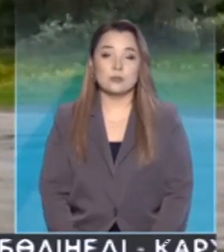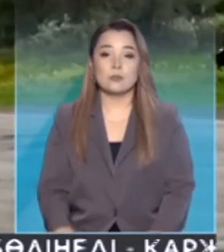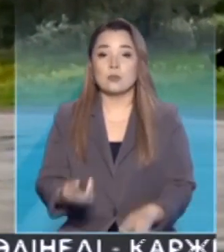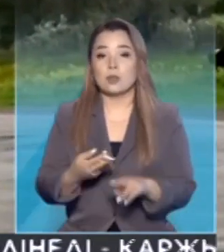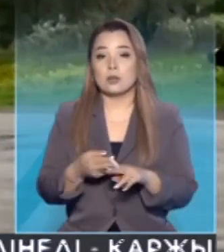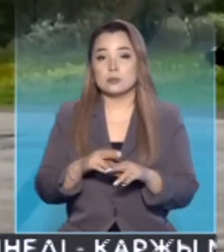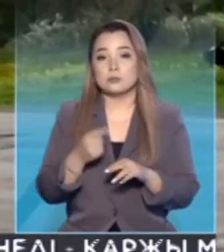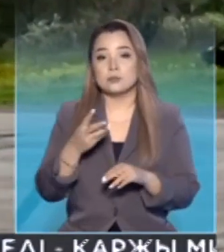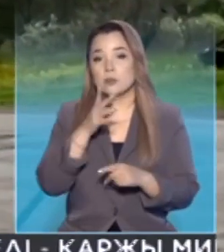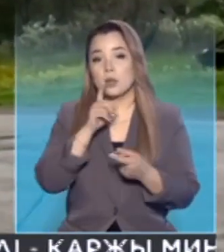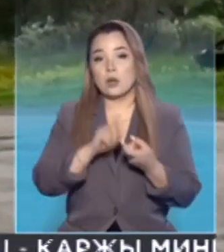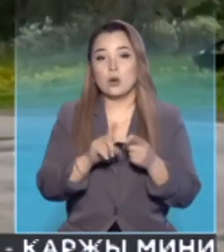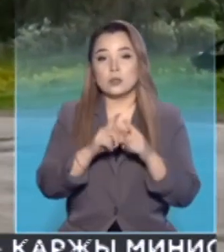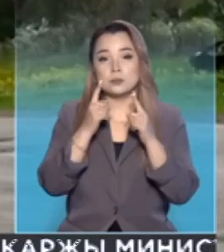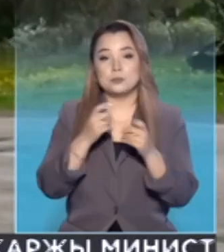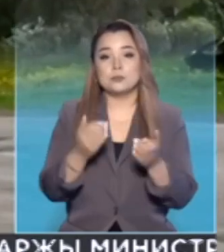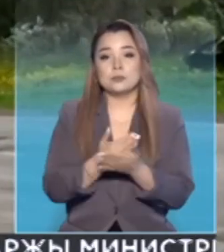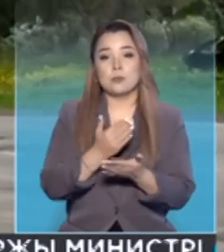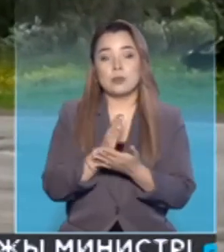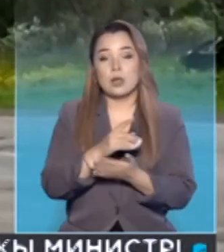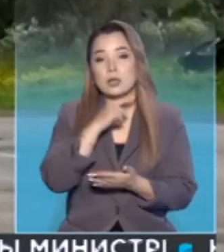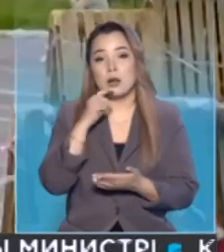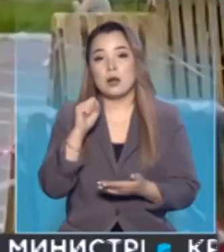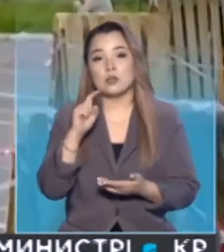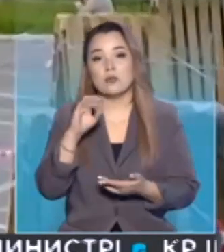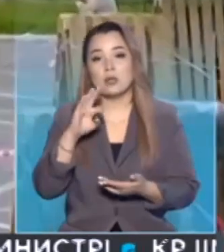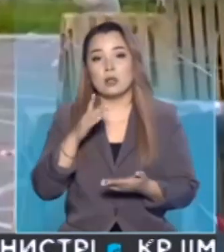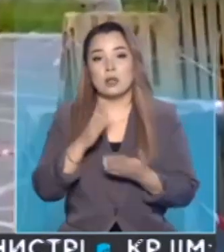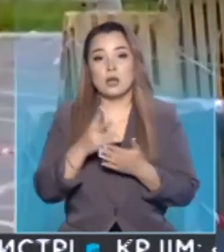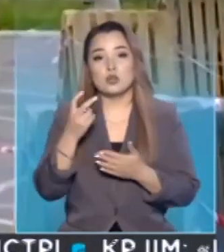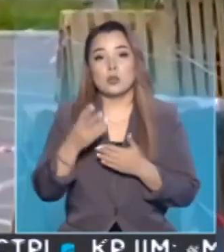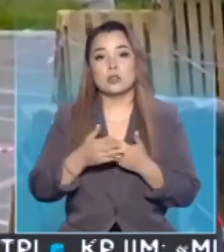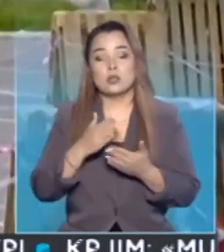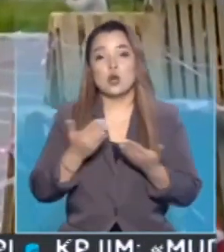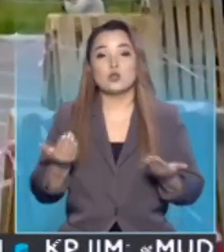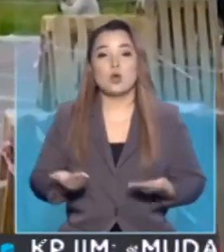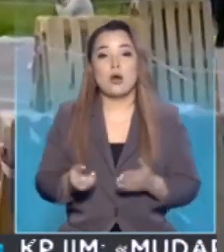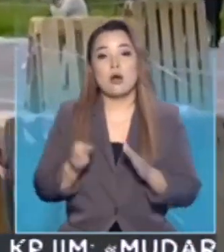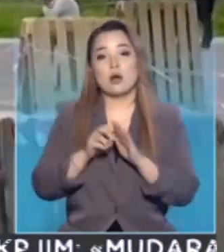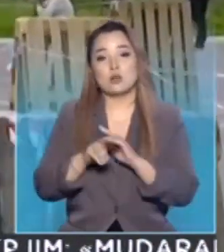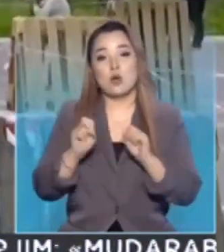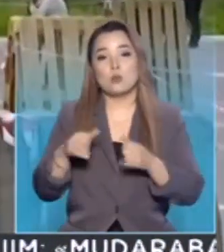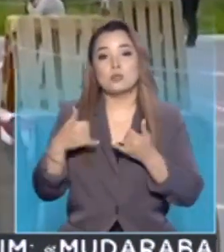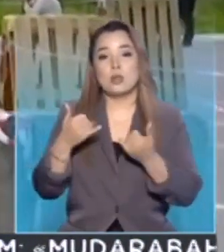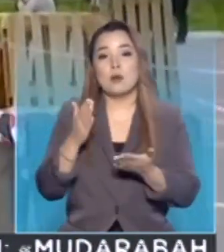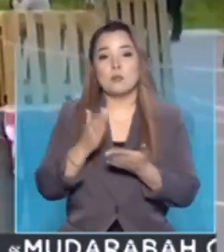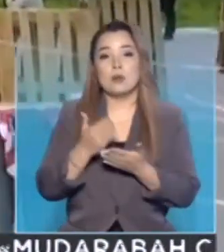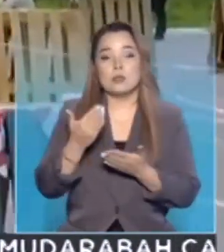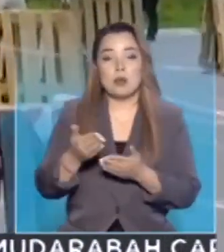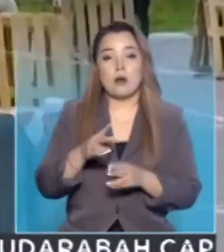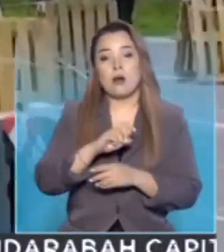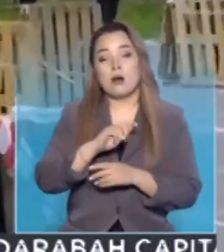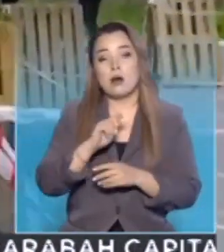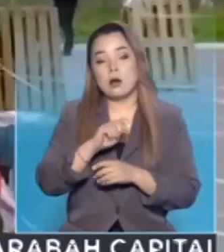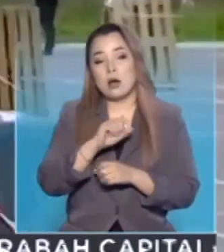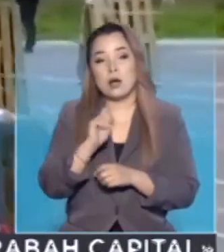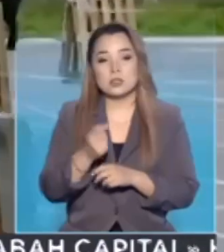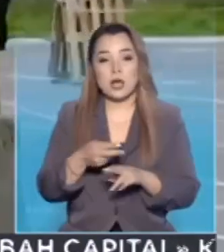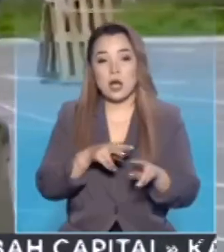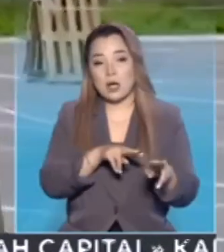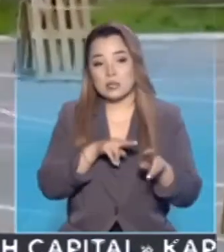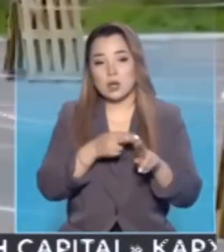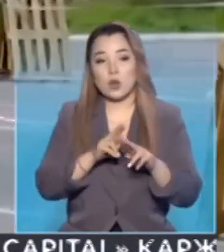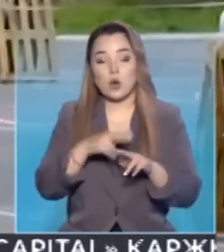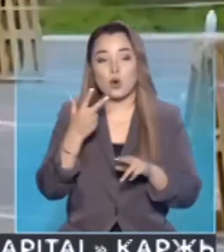Дегенмен бірер сағат бұрын түскен мәліметке қарағанда Ресей Азовстальдағы 200-дей тұрғынның қашуына мүмкіндік беру үшін атысты 3 күнге